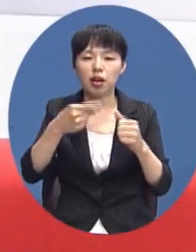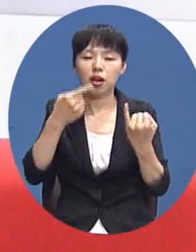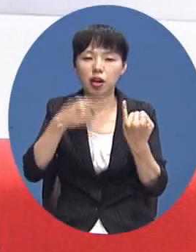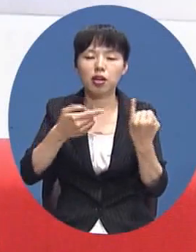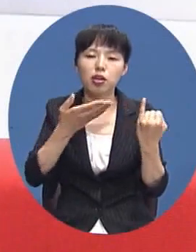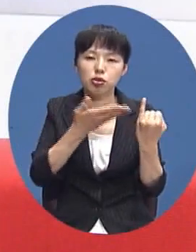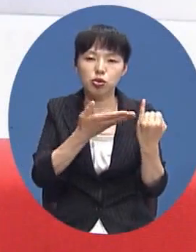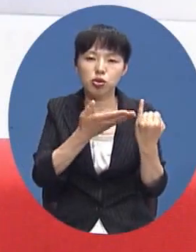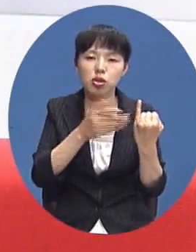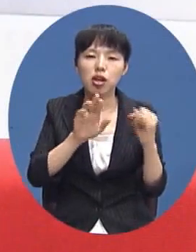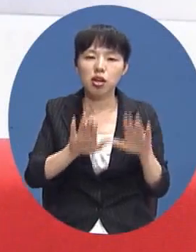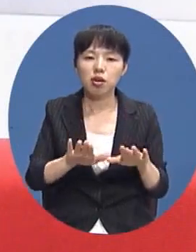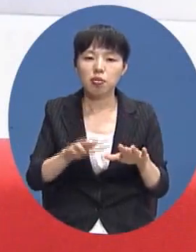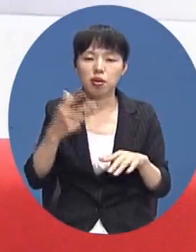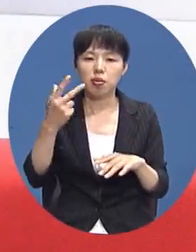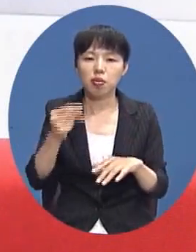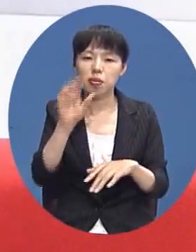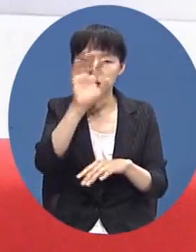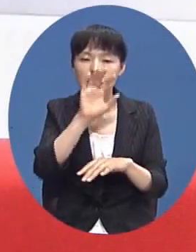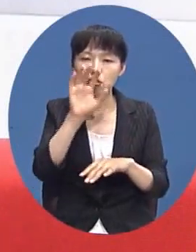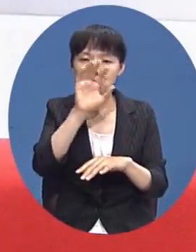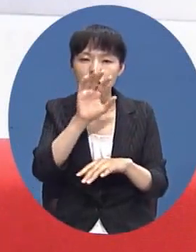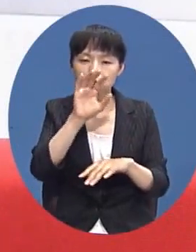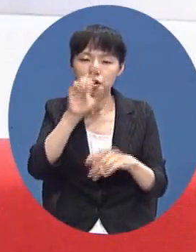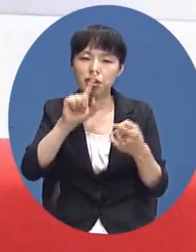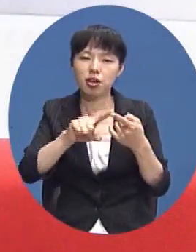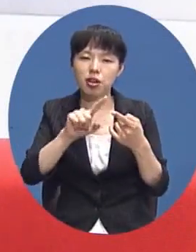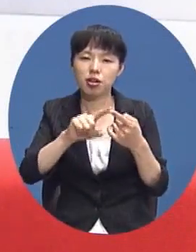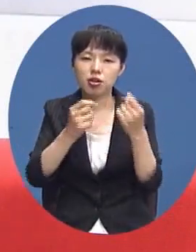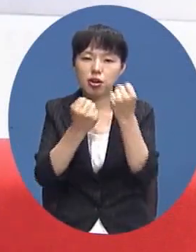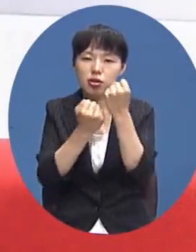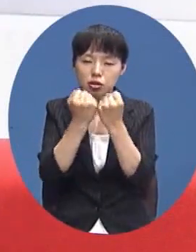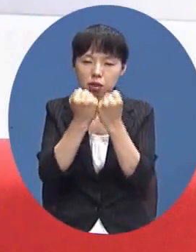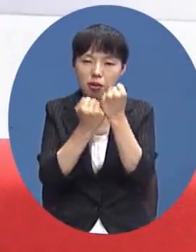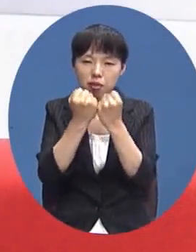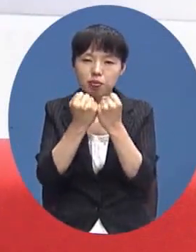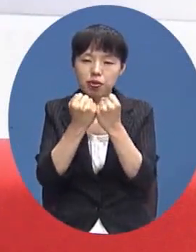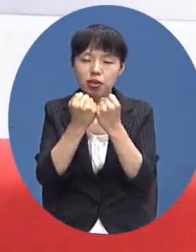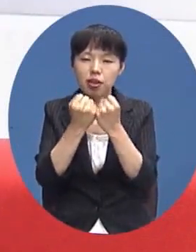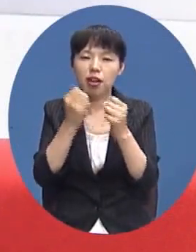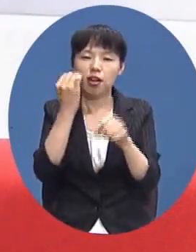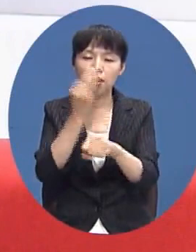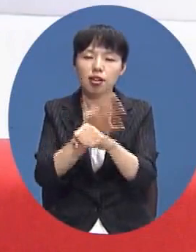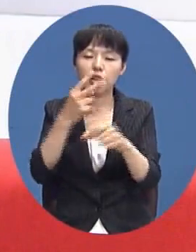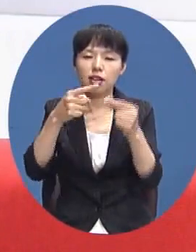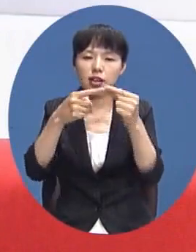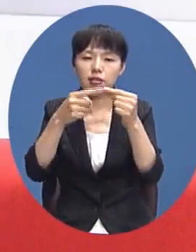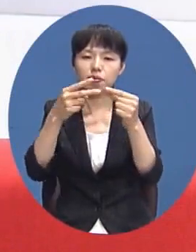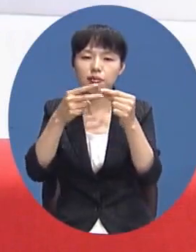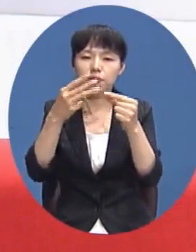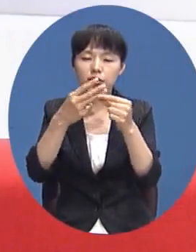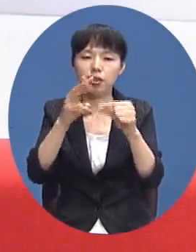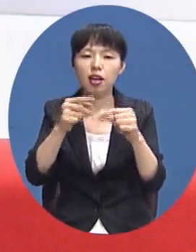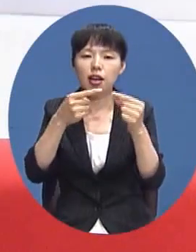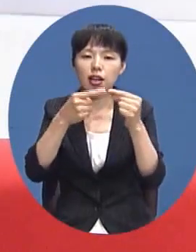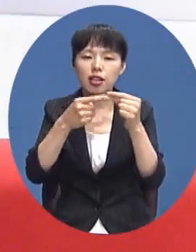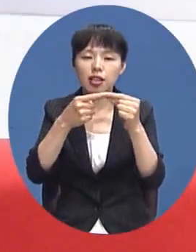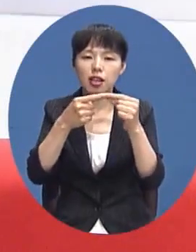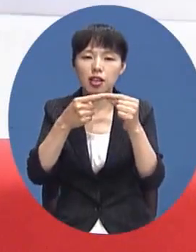이번 기회에 배변 훈련에 대해서 간단히 좀 알려드리면요. 간단하게 3단계가 있습니다. 1단계는 아이